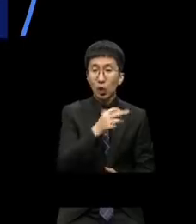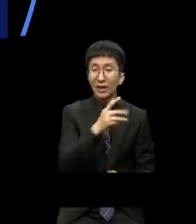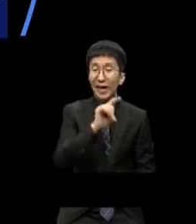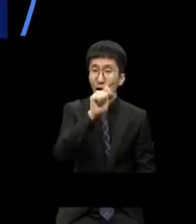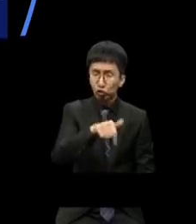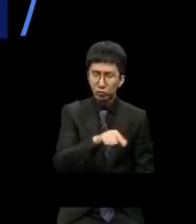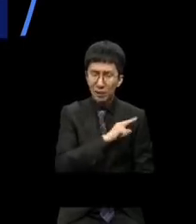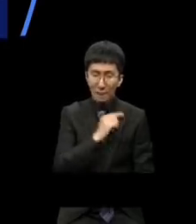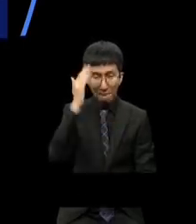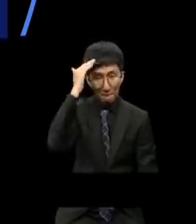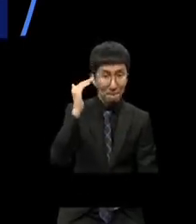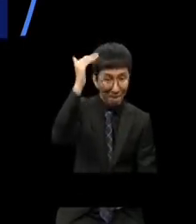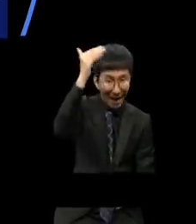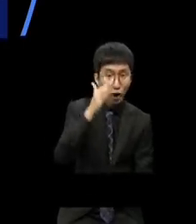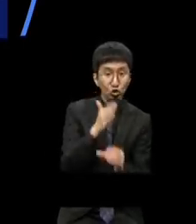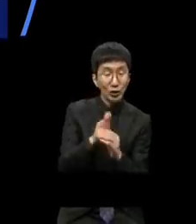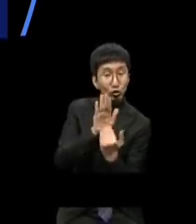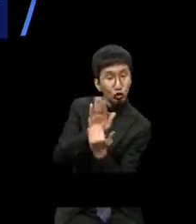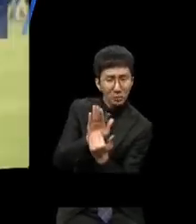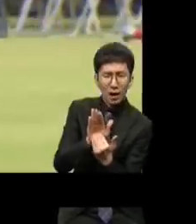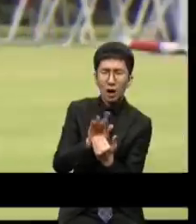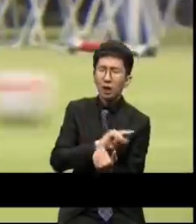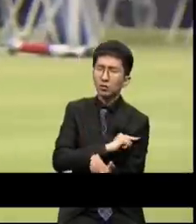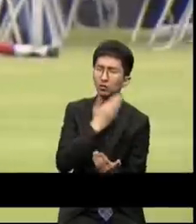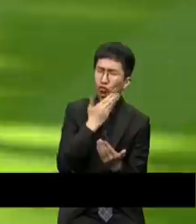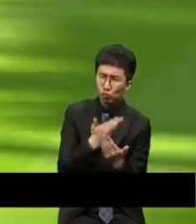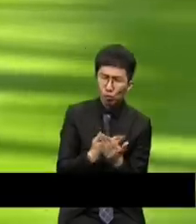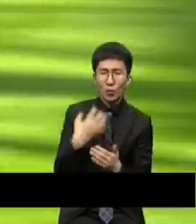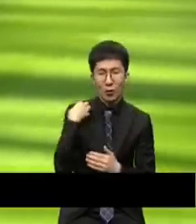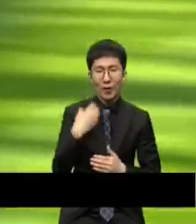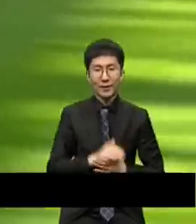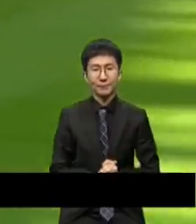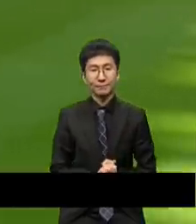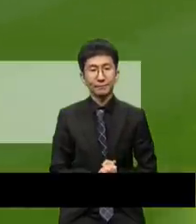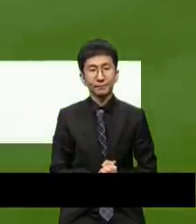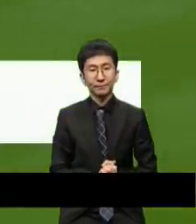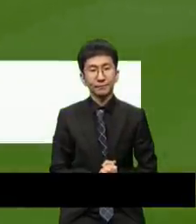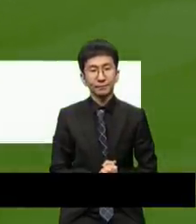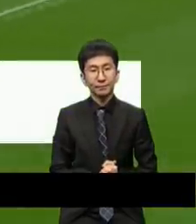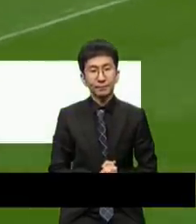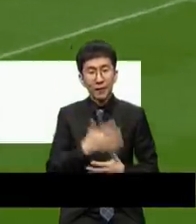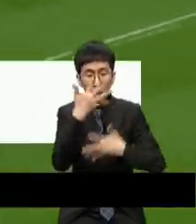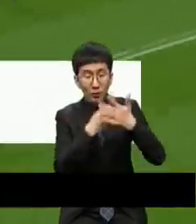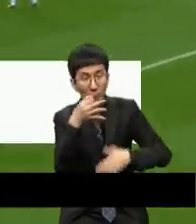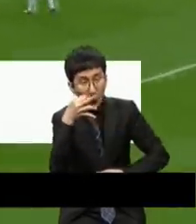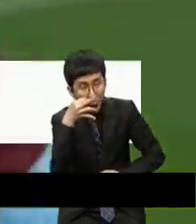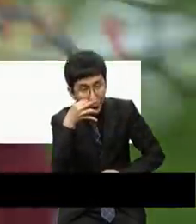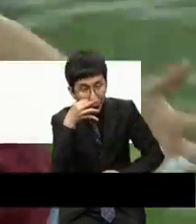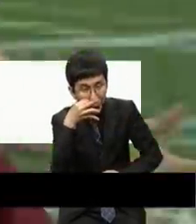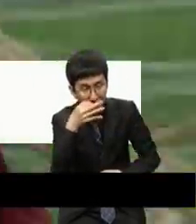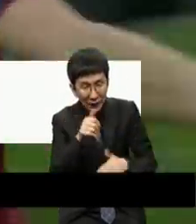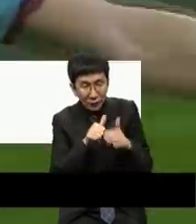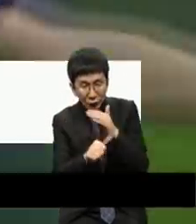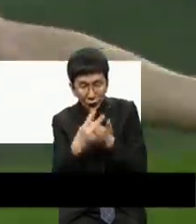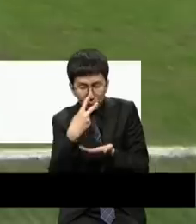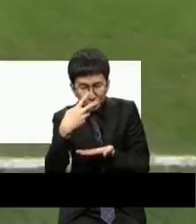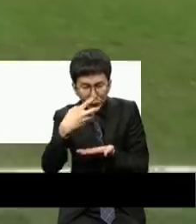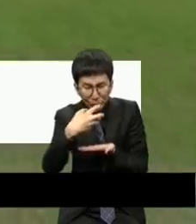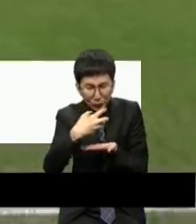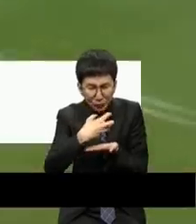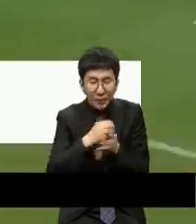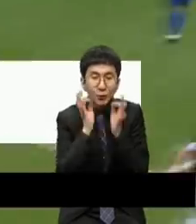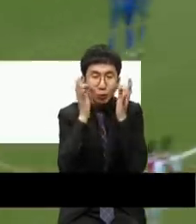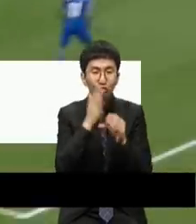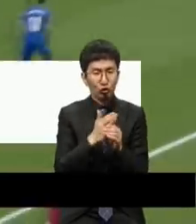포진한 우리 중앙 수비수들의 역할이 중요합니다. 지금 크리스 우드의 영상을 보면서 선수를 지금 파악하고 있고